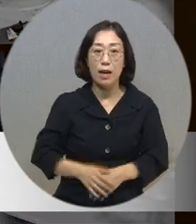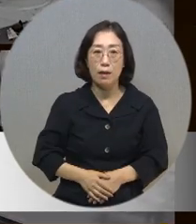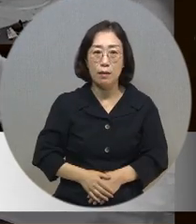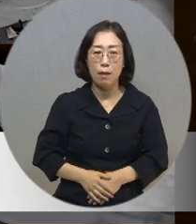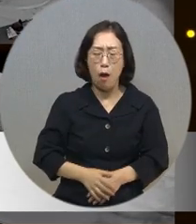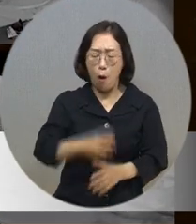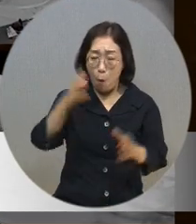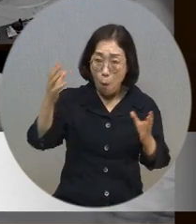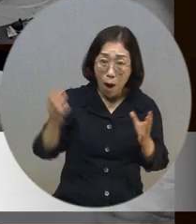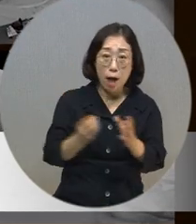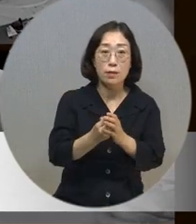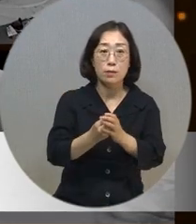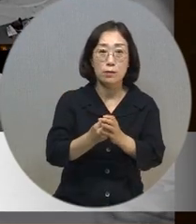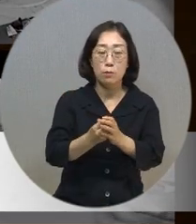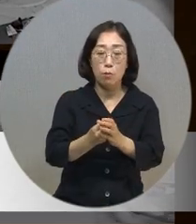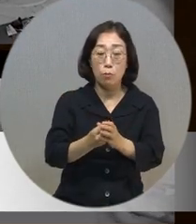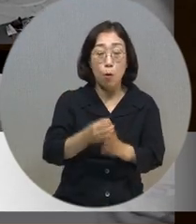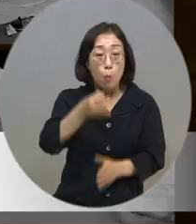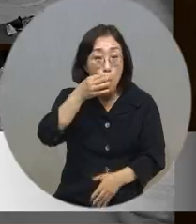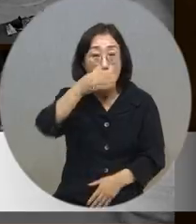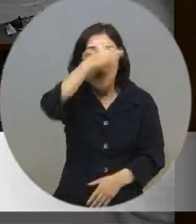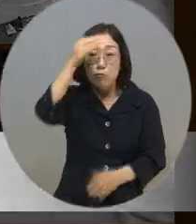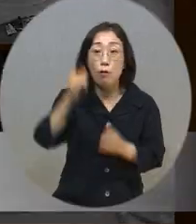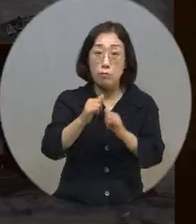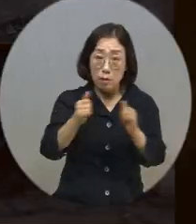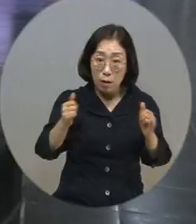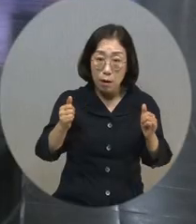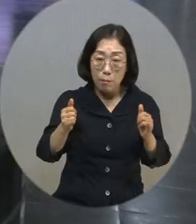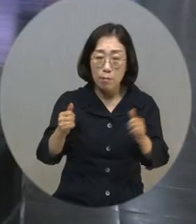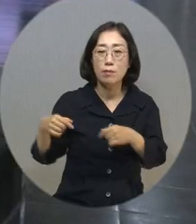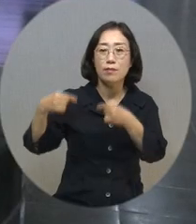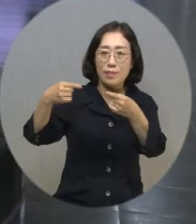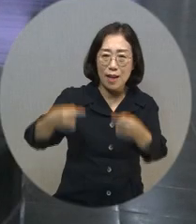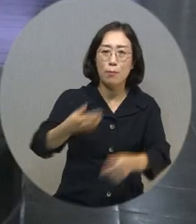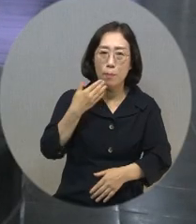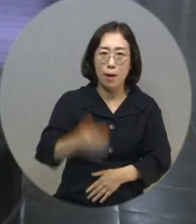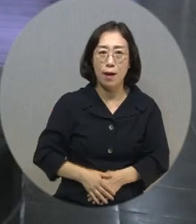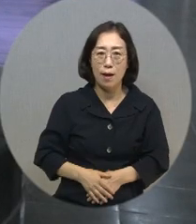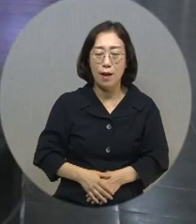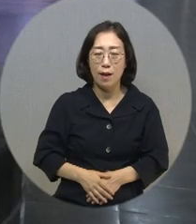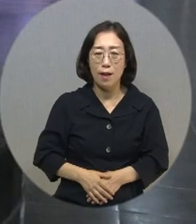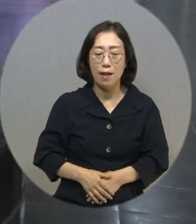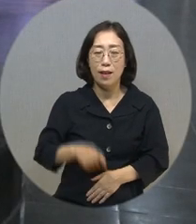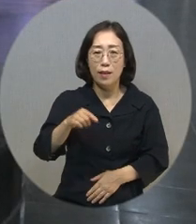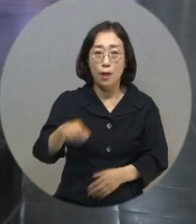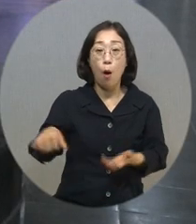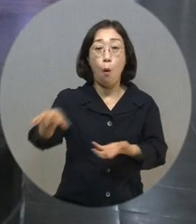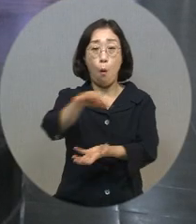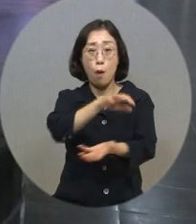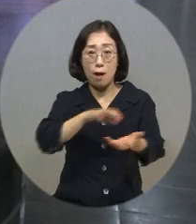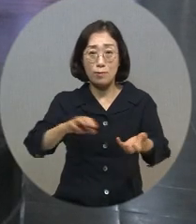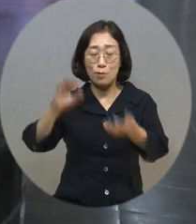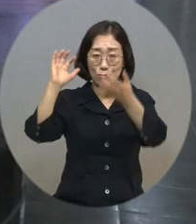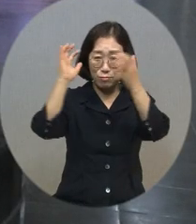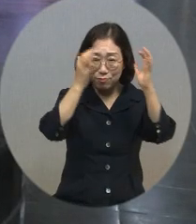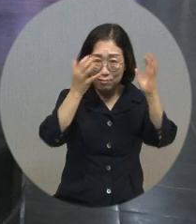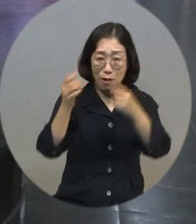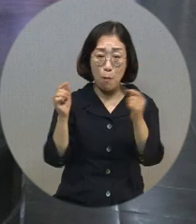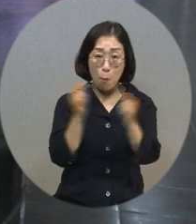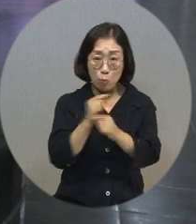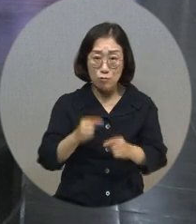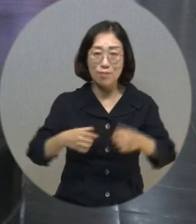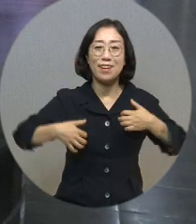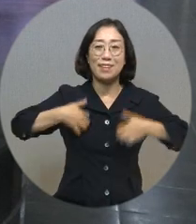완성이 되는 과정은 관객들 함께 참여를 할 수 있게 작가는이 혼란스러움과 모순을 즐기며